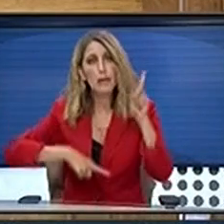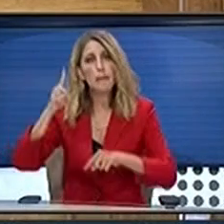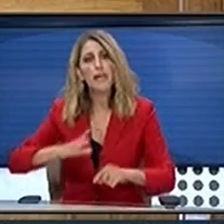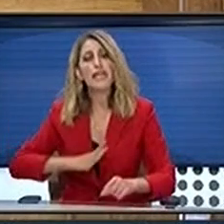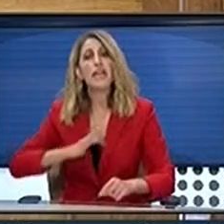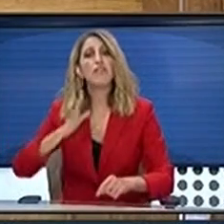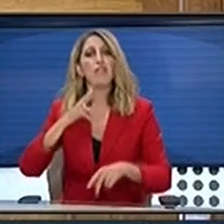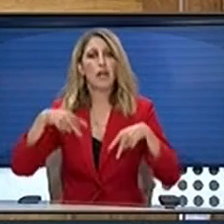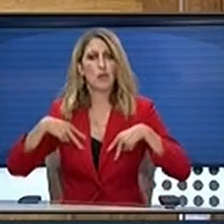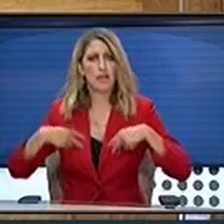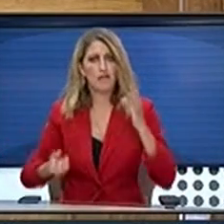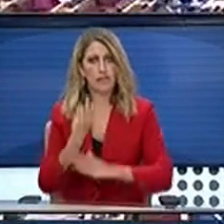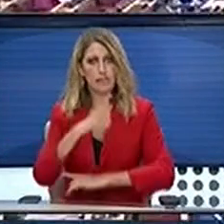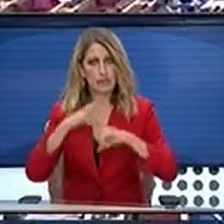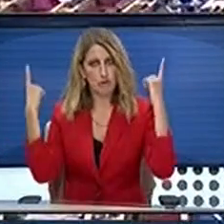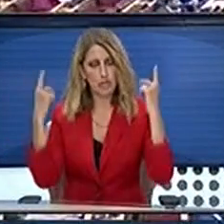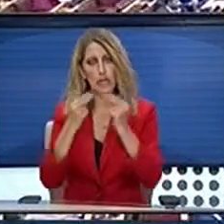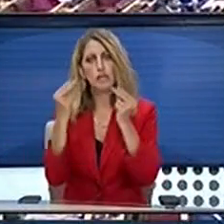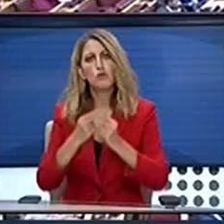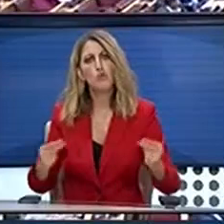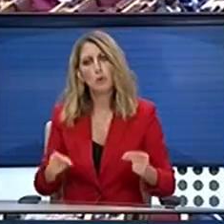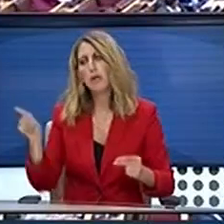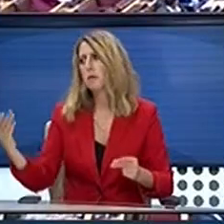της γραφής. Δεν το έκρυψαν ποτέ.